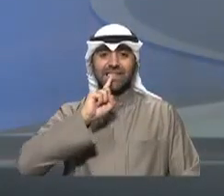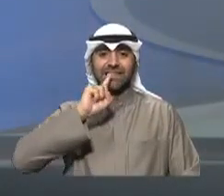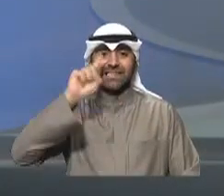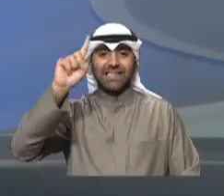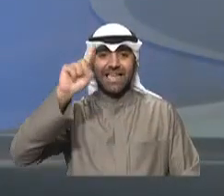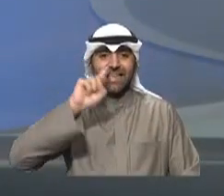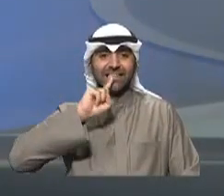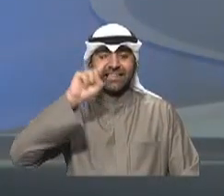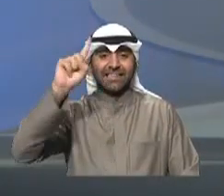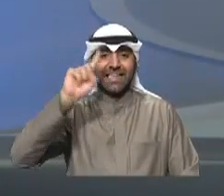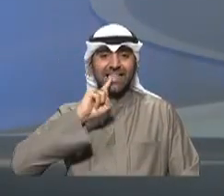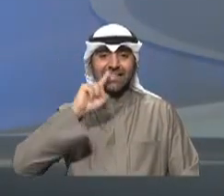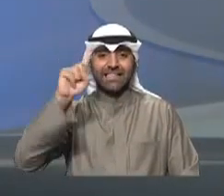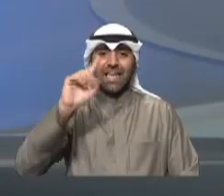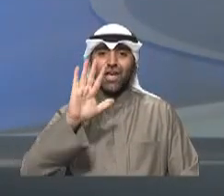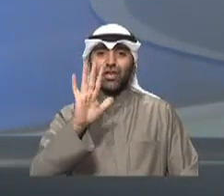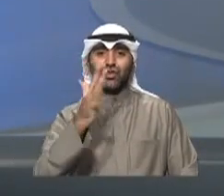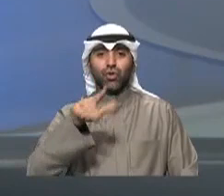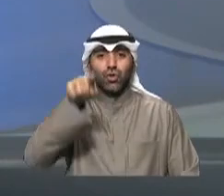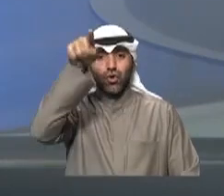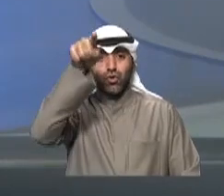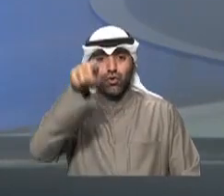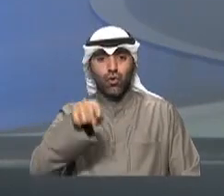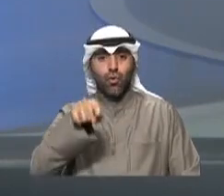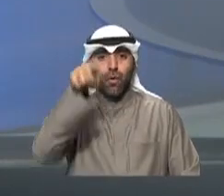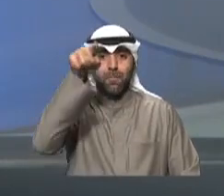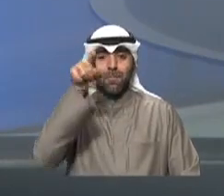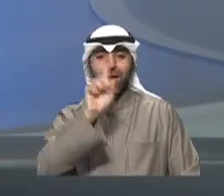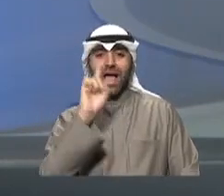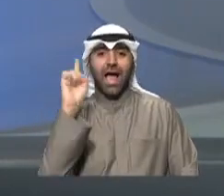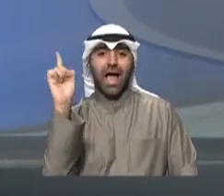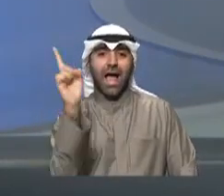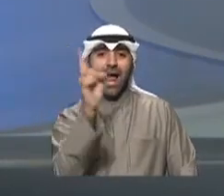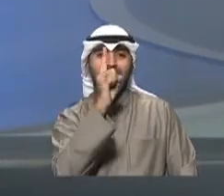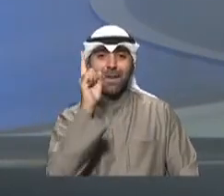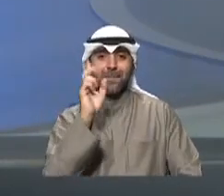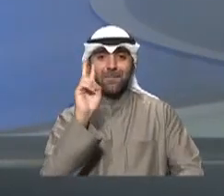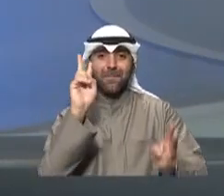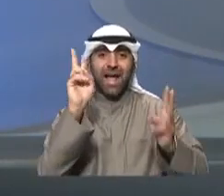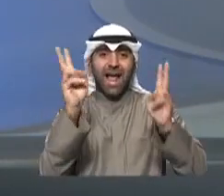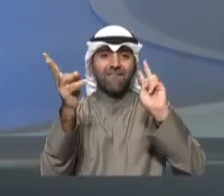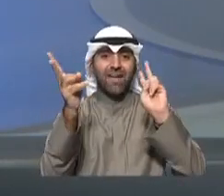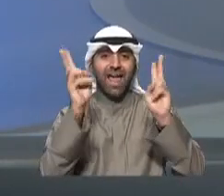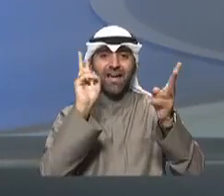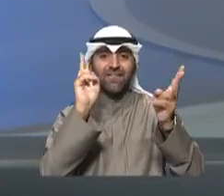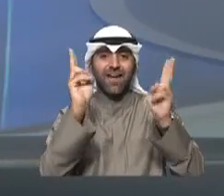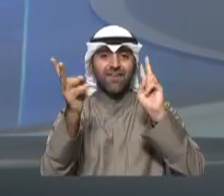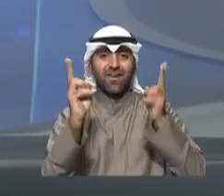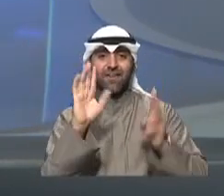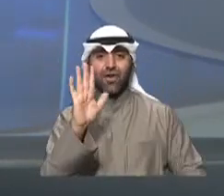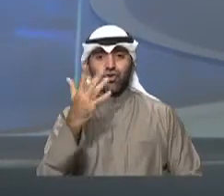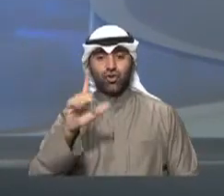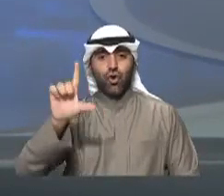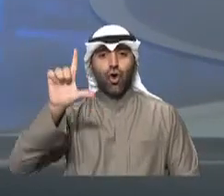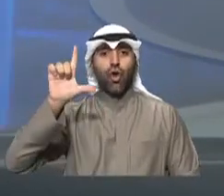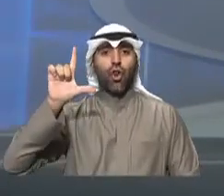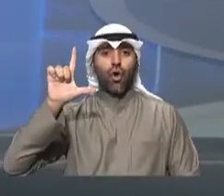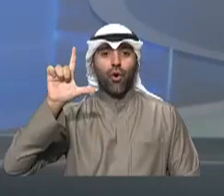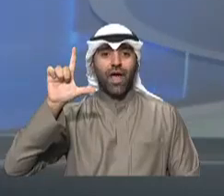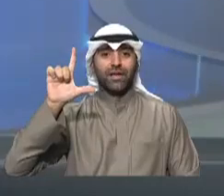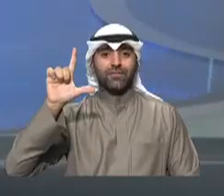العامه للامم المتحده قرارها في عام 1973 والذي اقر ادخال اللغه العربيه